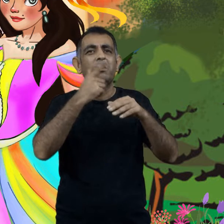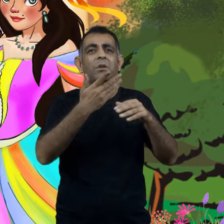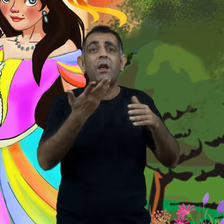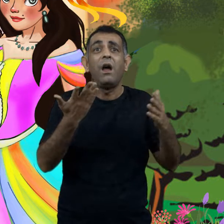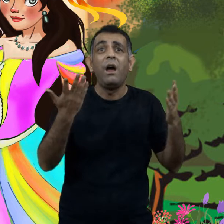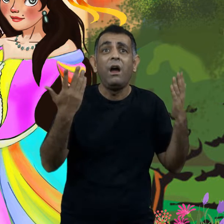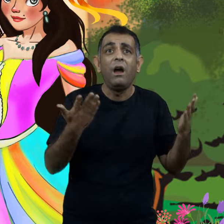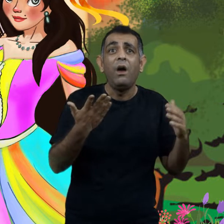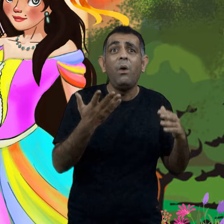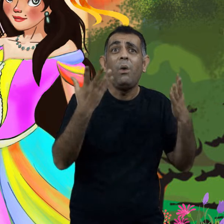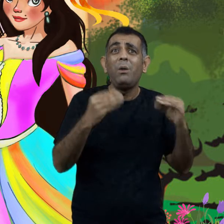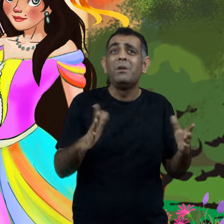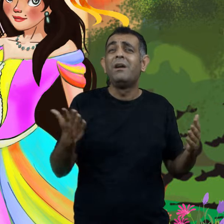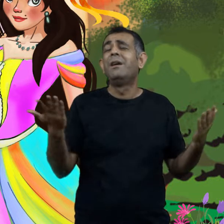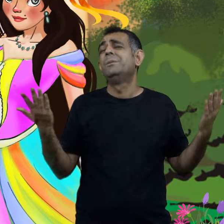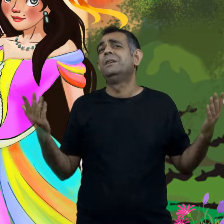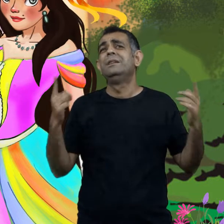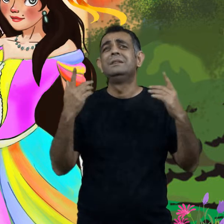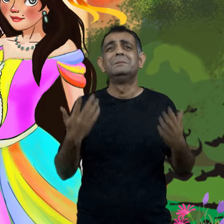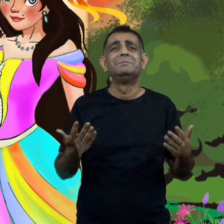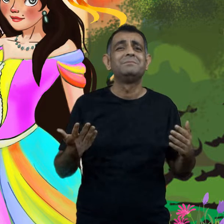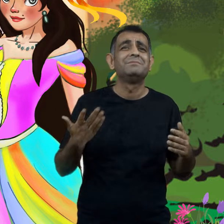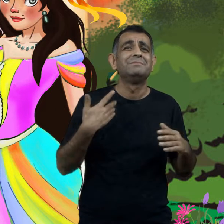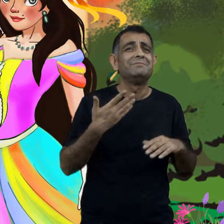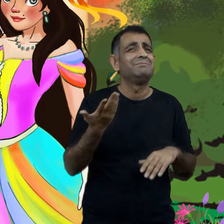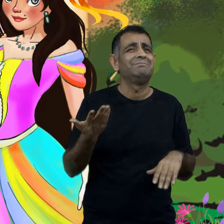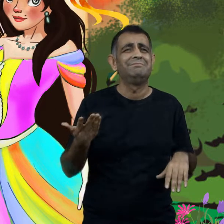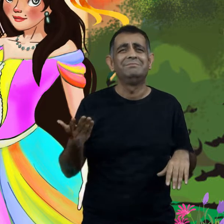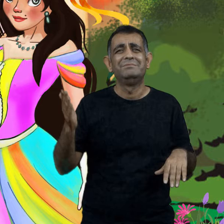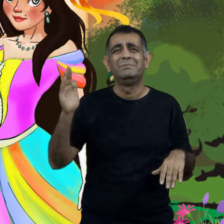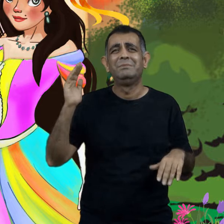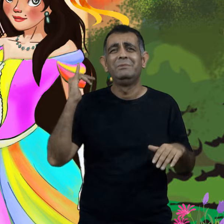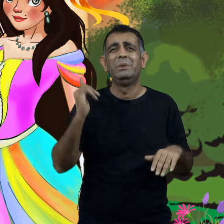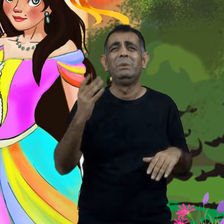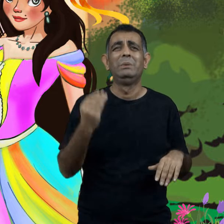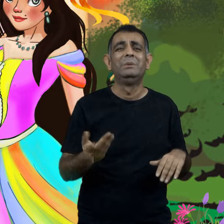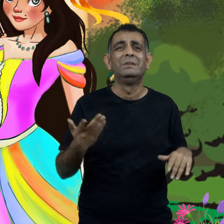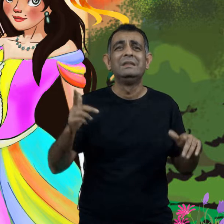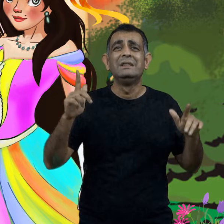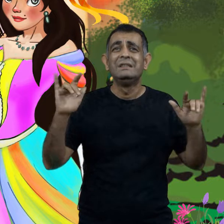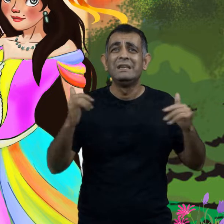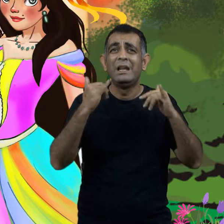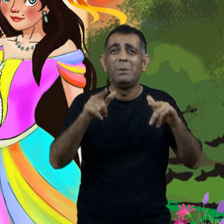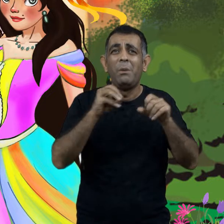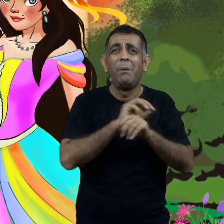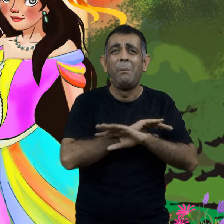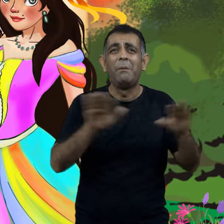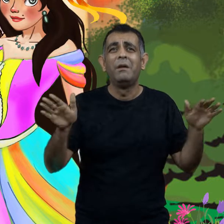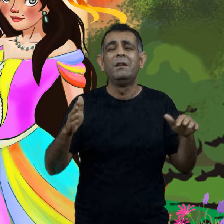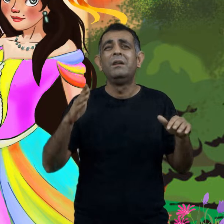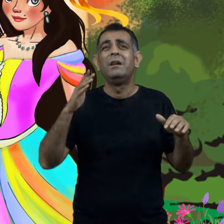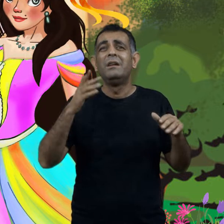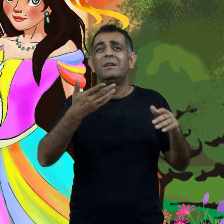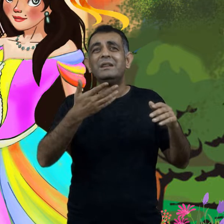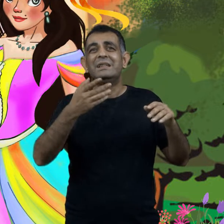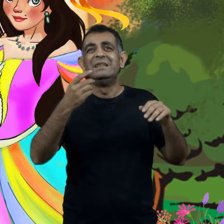ne yapacağız? Olamaz. Aman Allah'ım. Mahvolduk biz. Şenlik bu